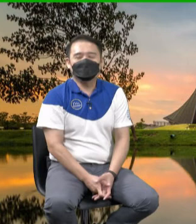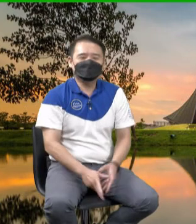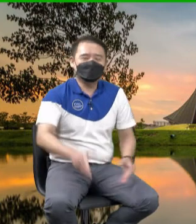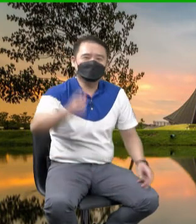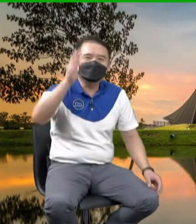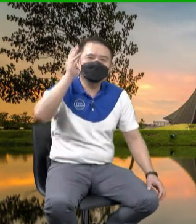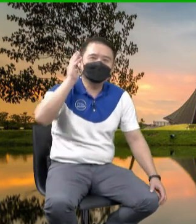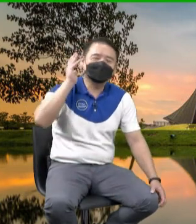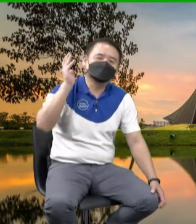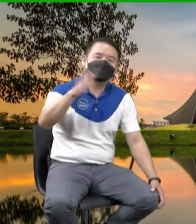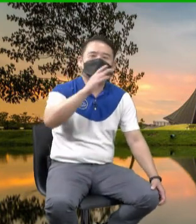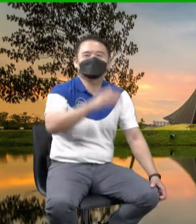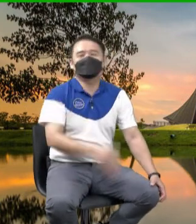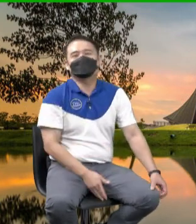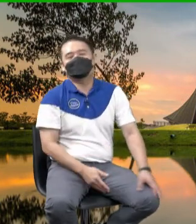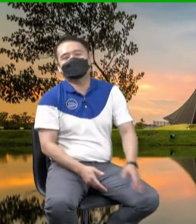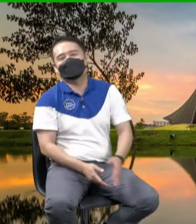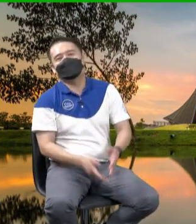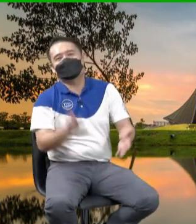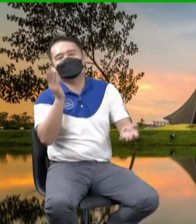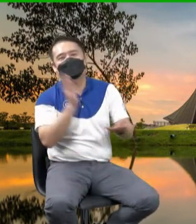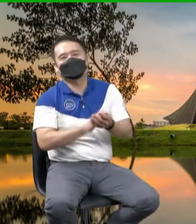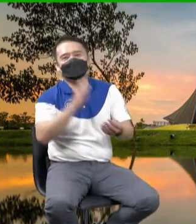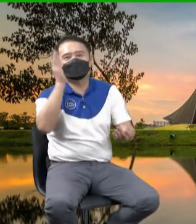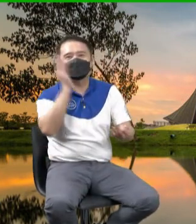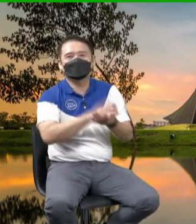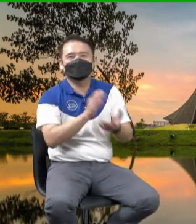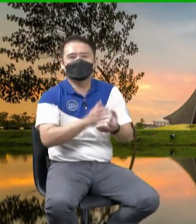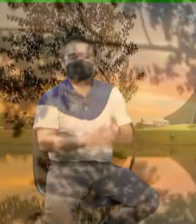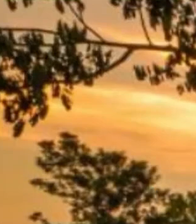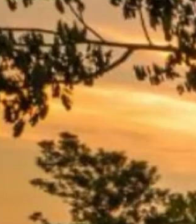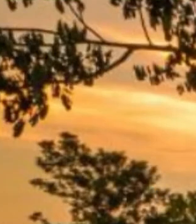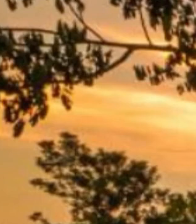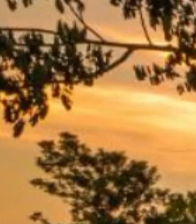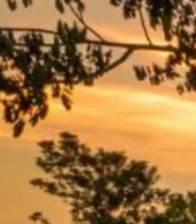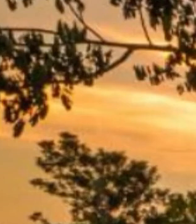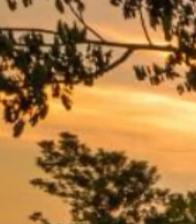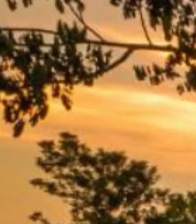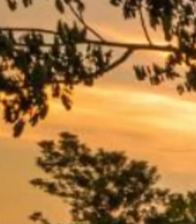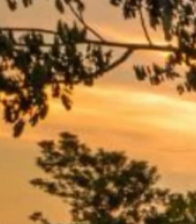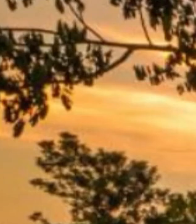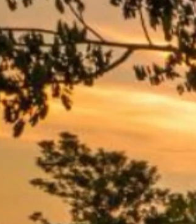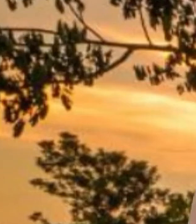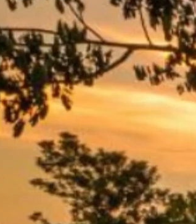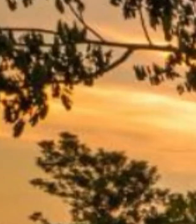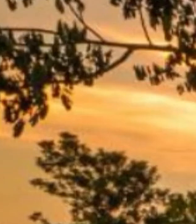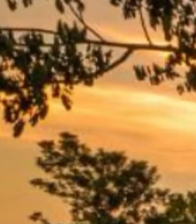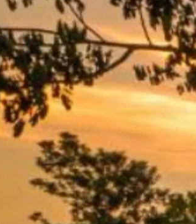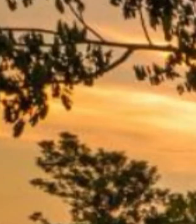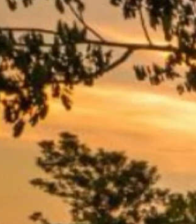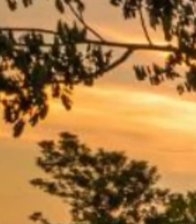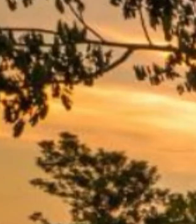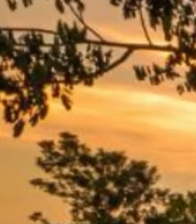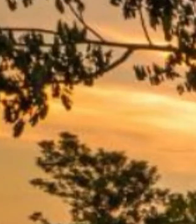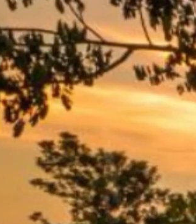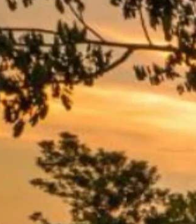เขื่อน มันจะมีถ้าอย่างนี้แสดงว่าปัจจัยมีทั้งพายุมีทั้งนู่นทั้งนี่ที่อาจารย์กำนันเล่าให้ฟังมันจะมีสัญญาณอะไรก่อนไหม